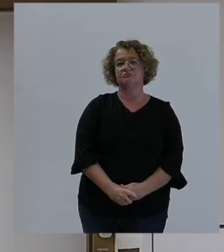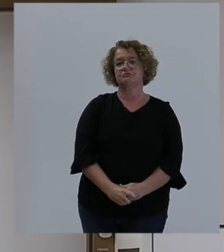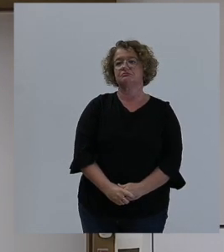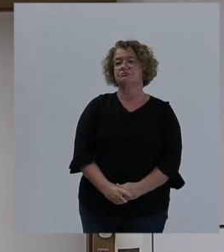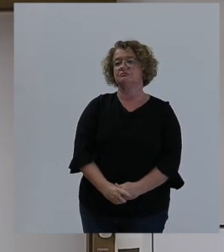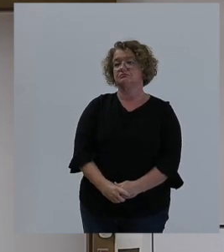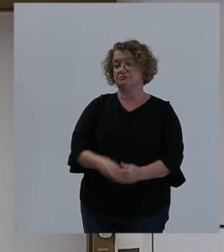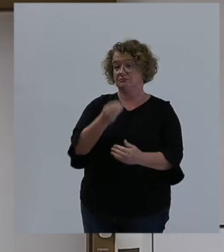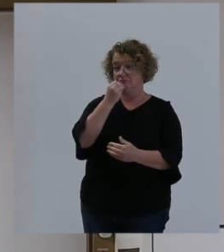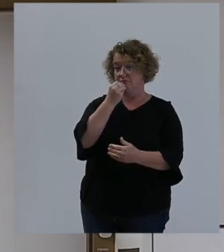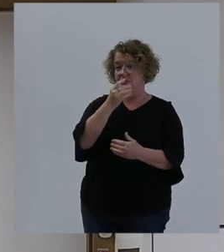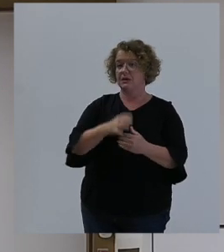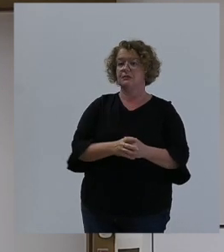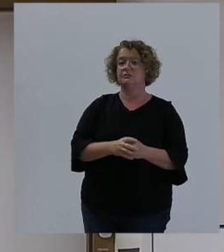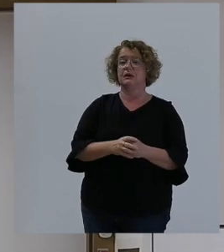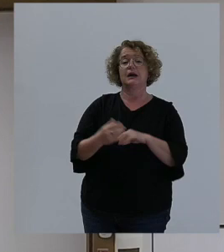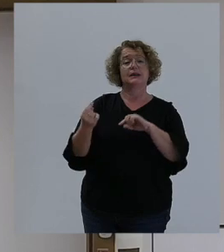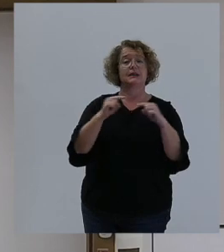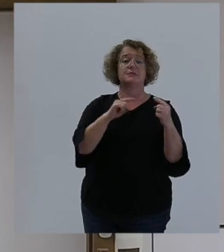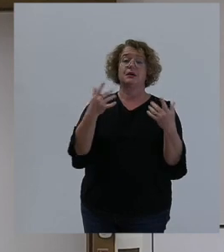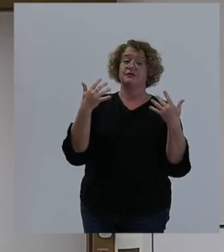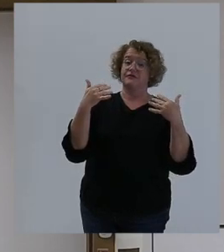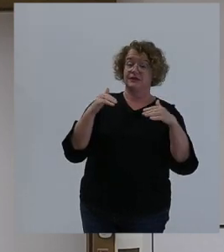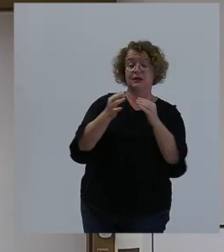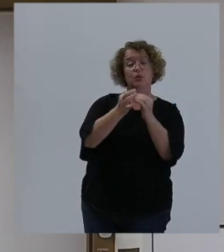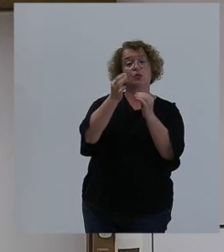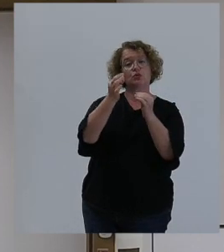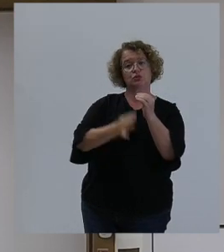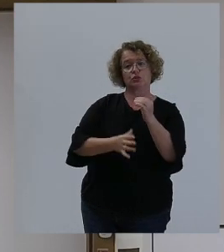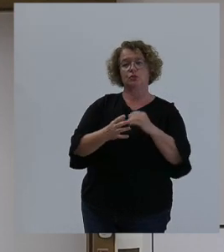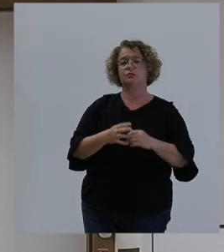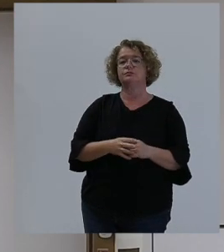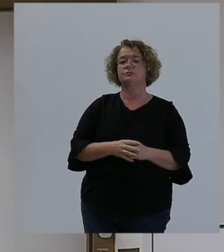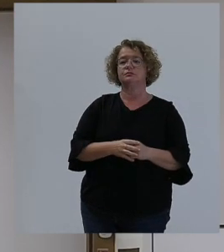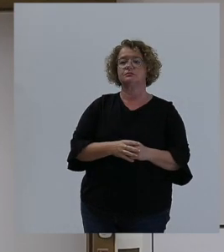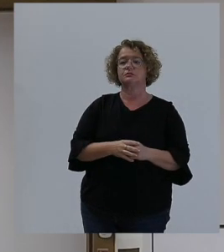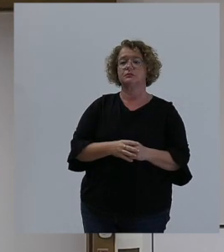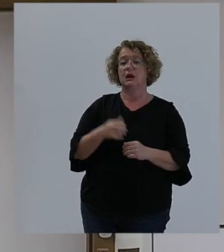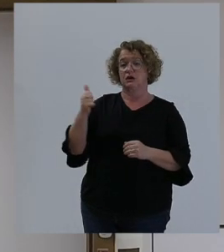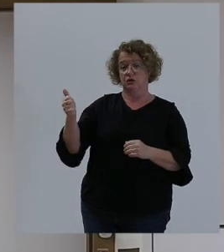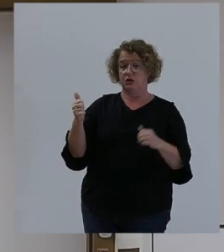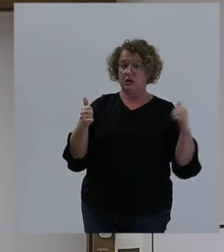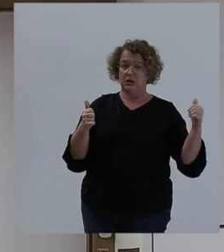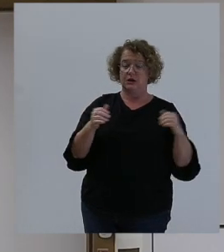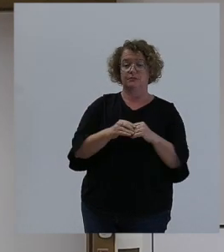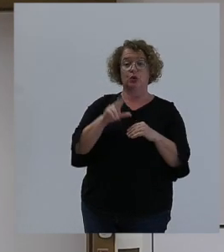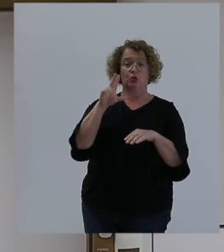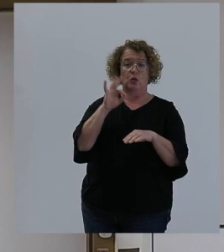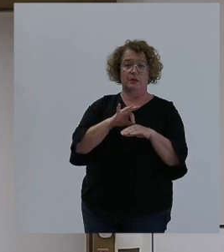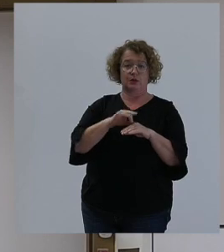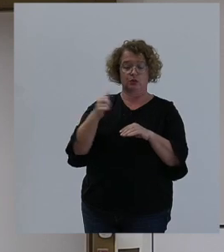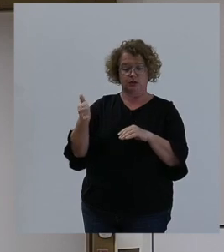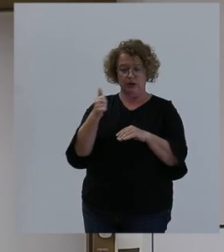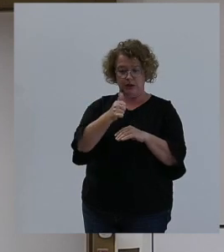Très bien. Je pense qu'on arrive au terme de ce débat. Et pour conclure, là aussi, chaque équipe aura 3 minutes